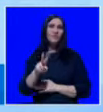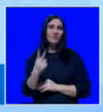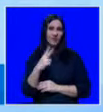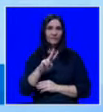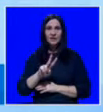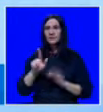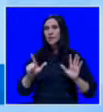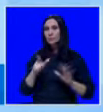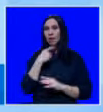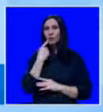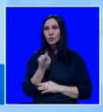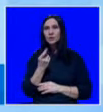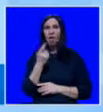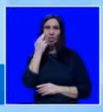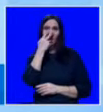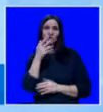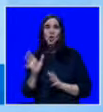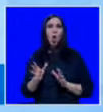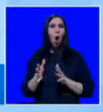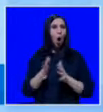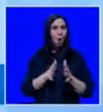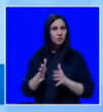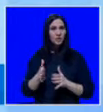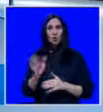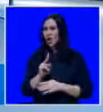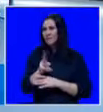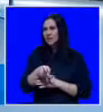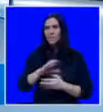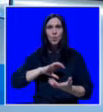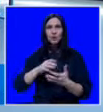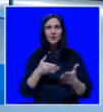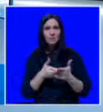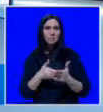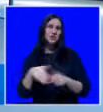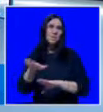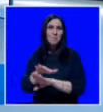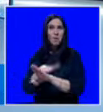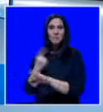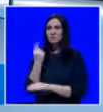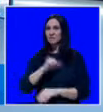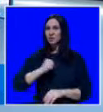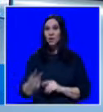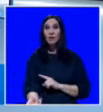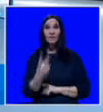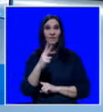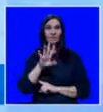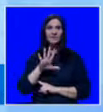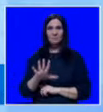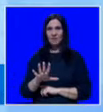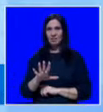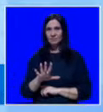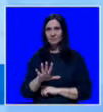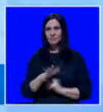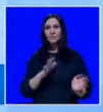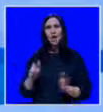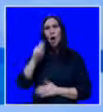27-та година, залъгват обществото, че ще влезем по политически причини, по милост от 1 януари 25.